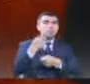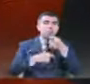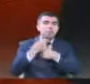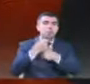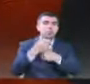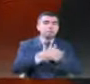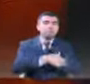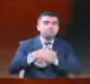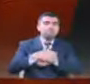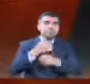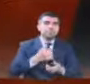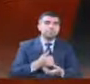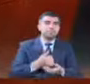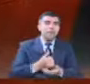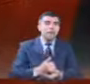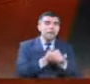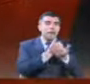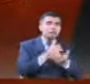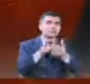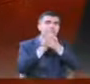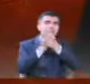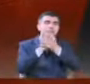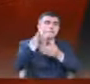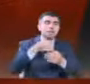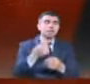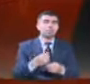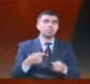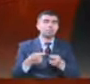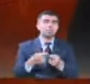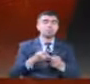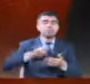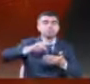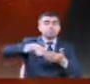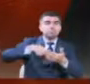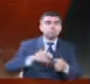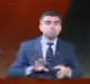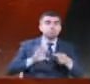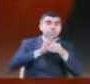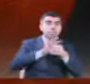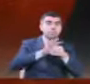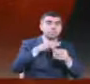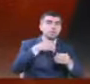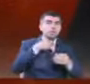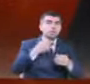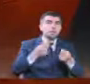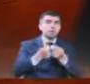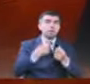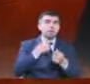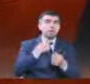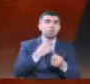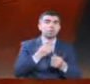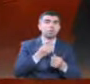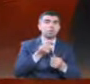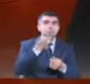اللي هو مهم وهو الاساس، حيث تم توقيع اتفاقيه تعاون وشراكه مع منظمه الاغذيه